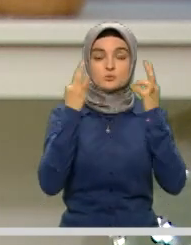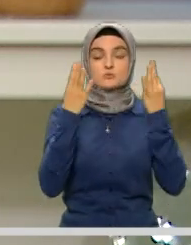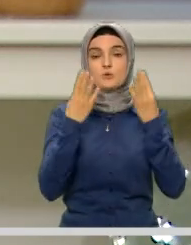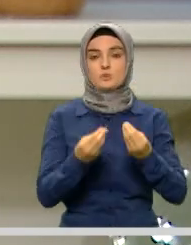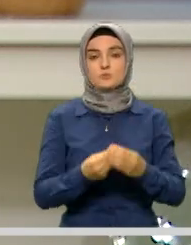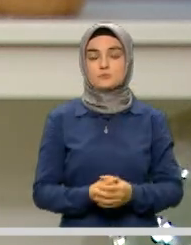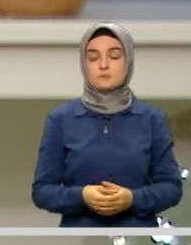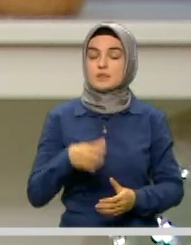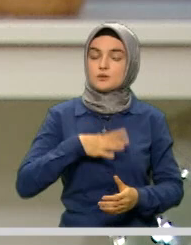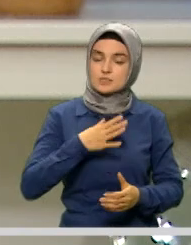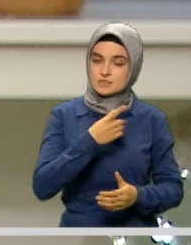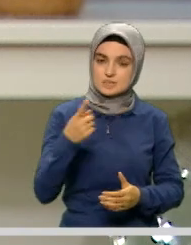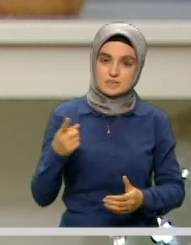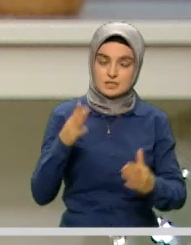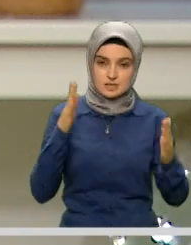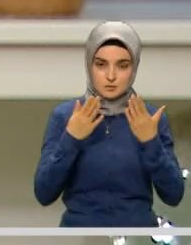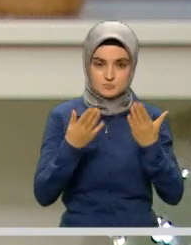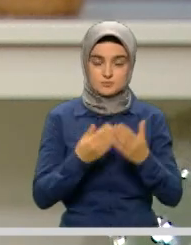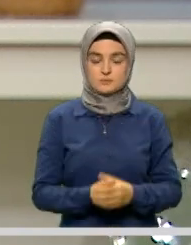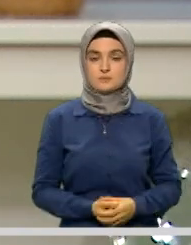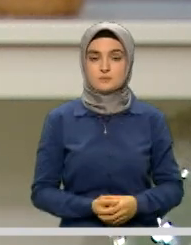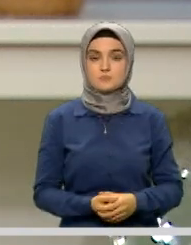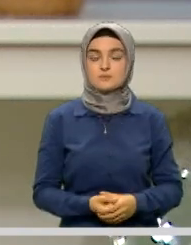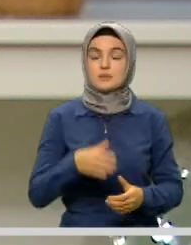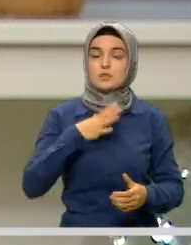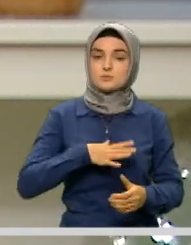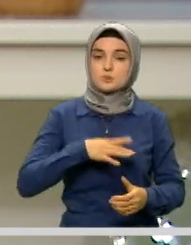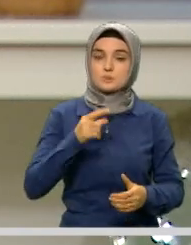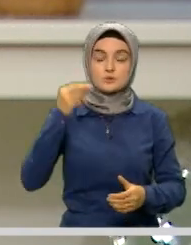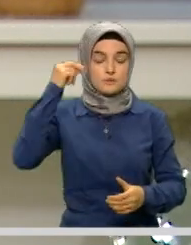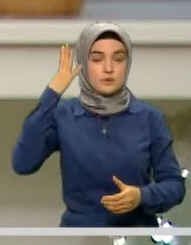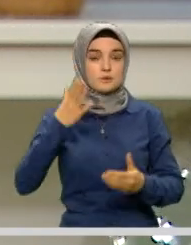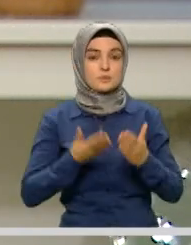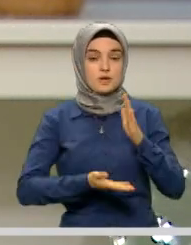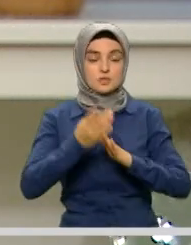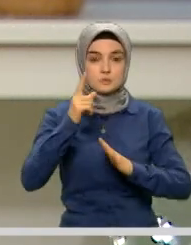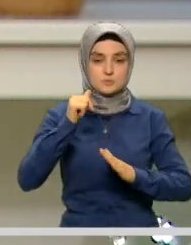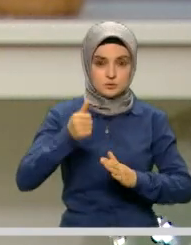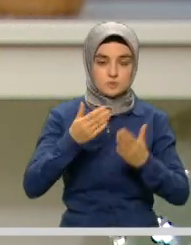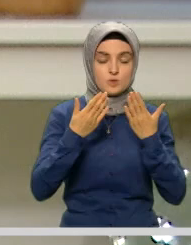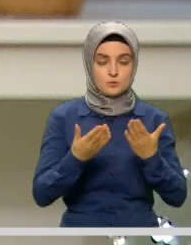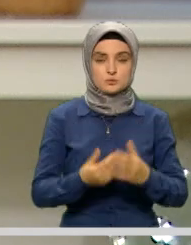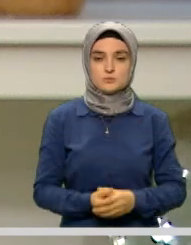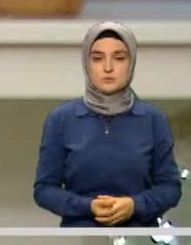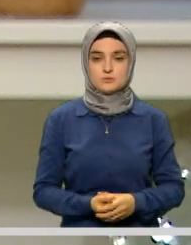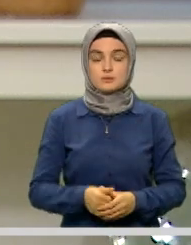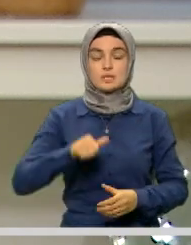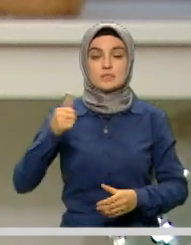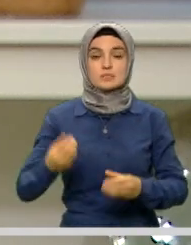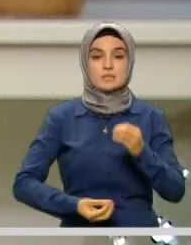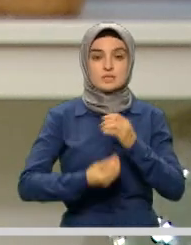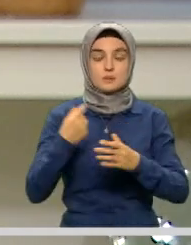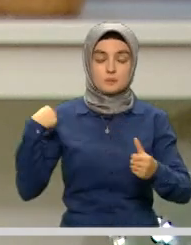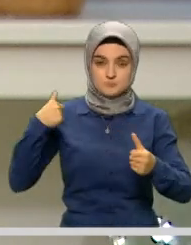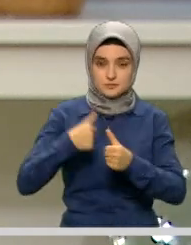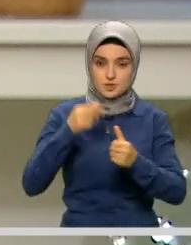duyduk efendim. Ümit ediyoruz ki ekranlarımızda öyle yansımıştır. Ümit ediyoruz ki farkındalığımızın arttığı bir gün daha olmuştur. Yarın sabah tekrar